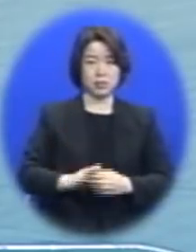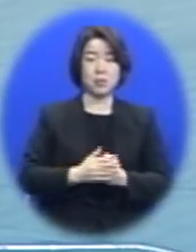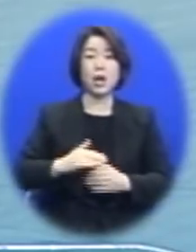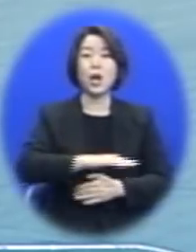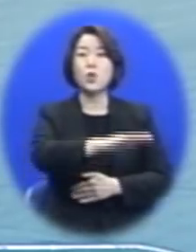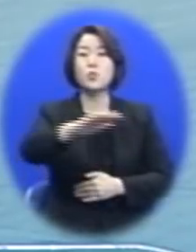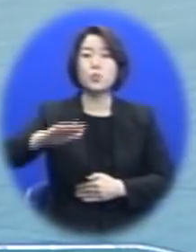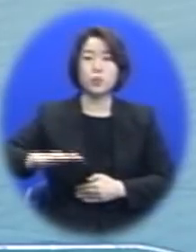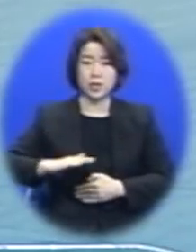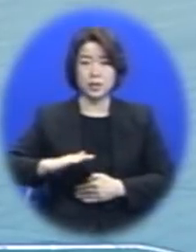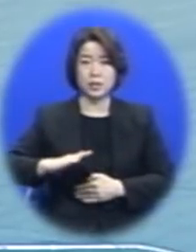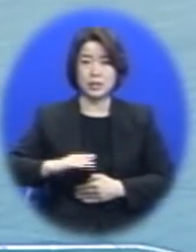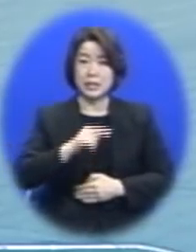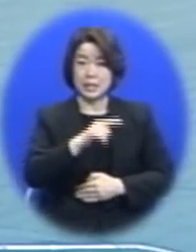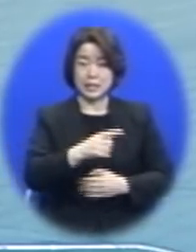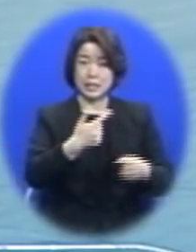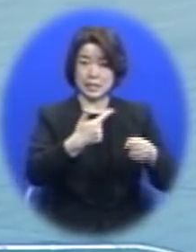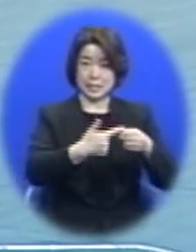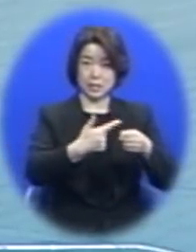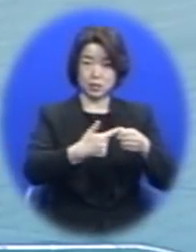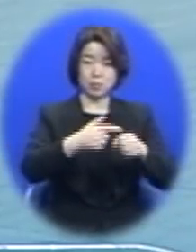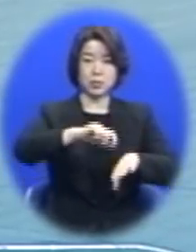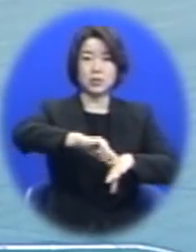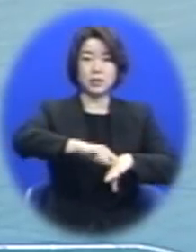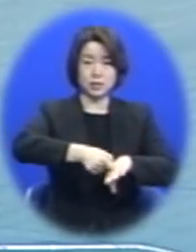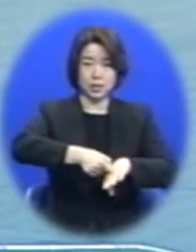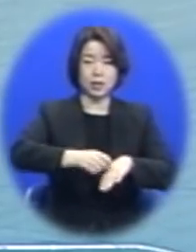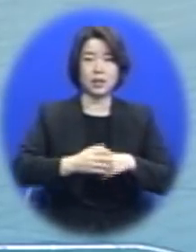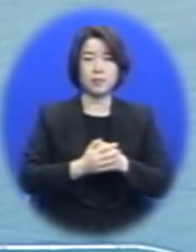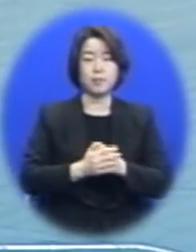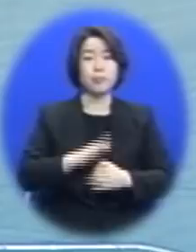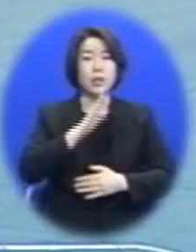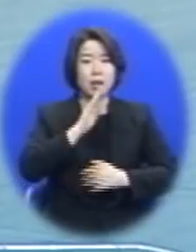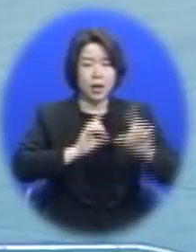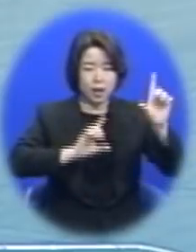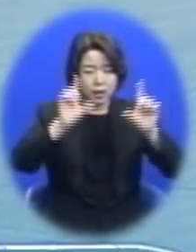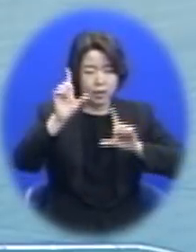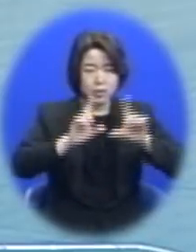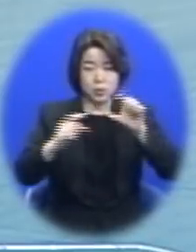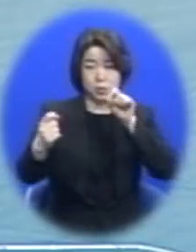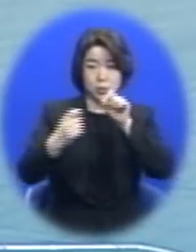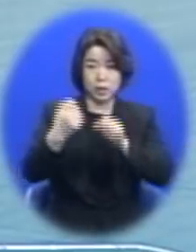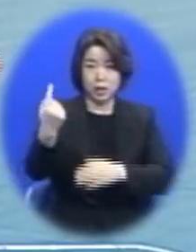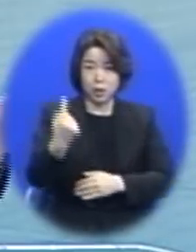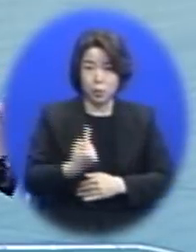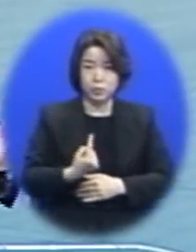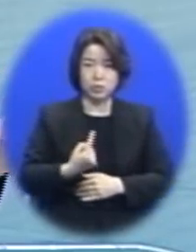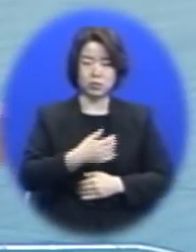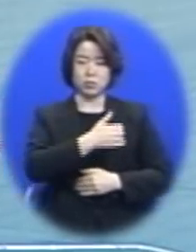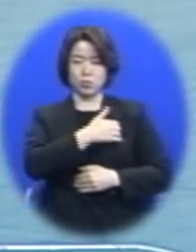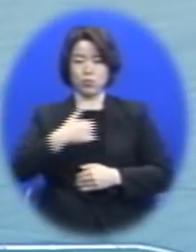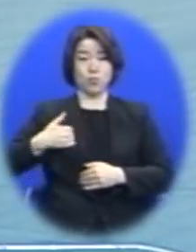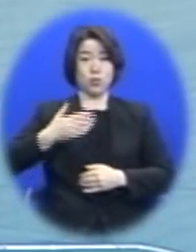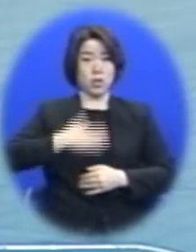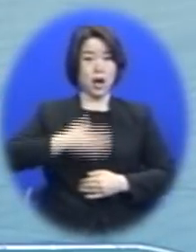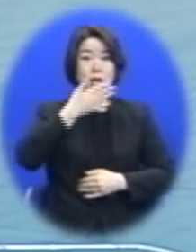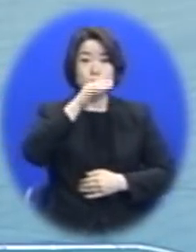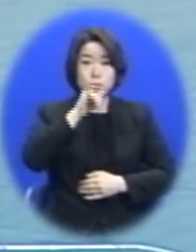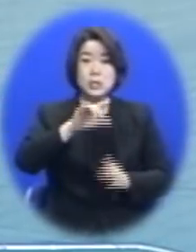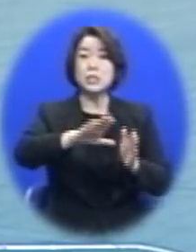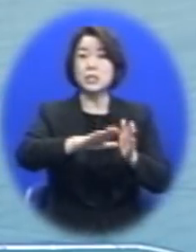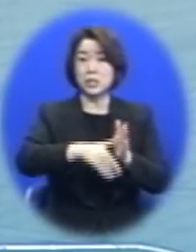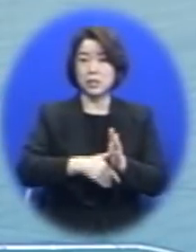우리는 이 6번째 재앙이 현실로 다가오는 것을 충분히 알 수 있는 시대에 살고